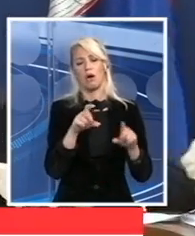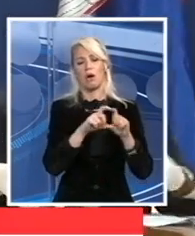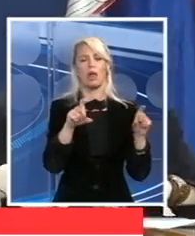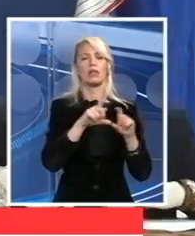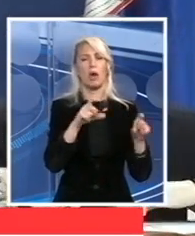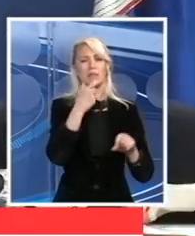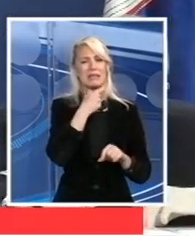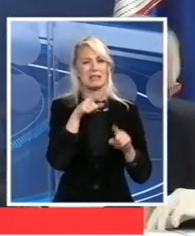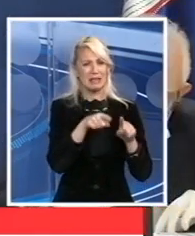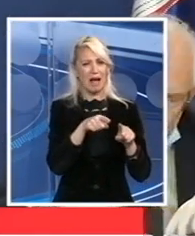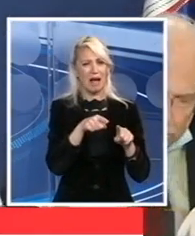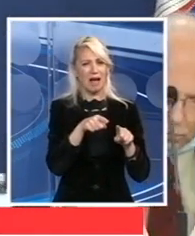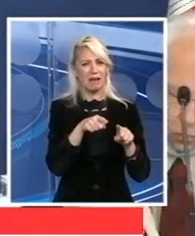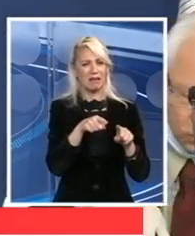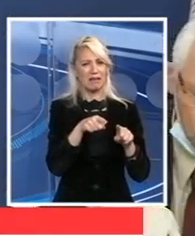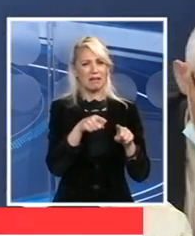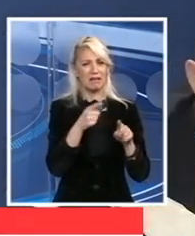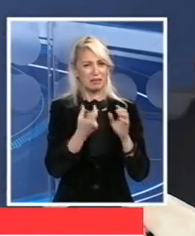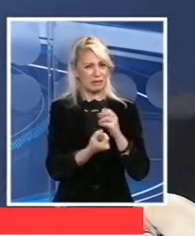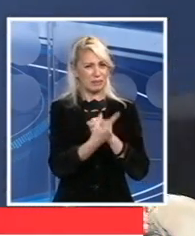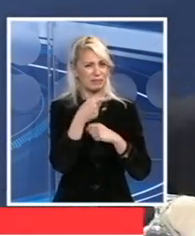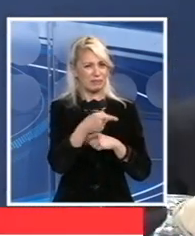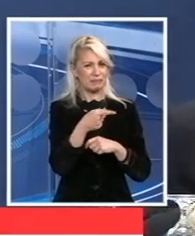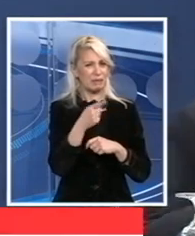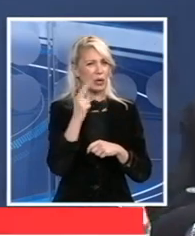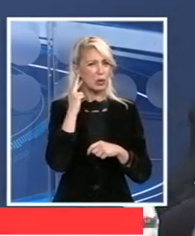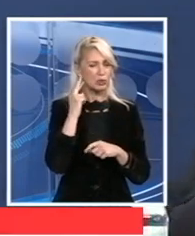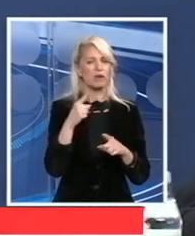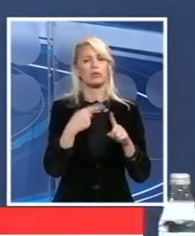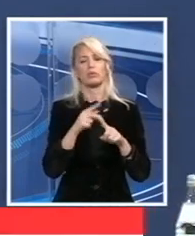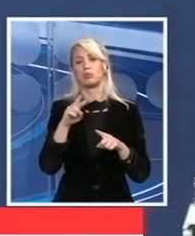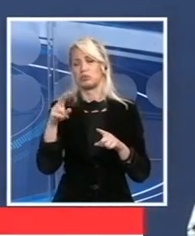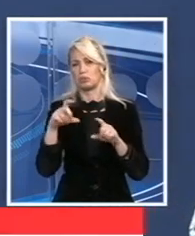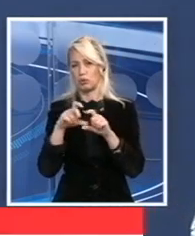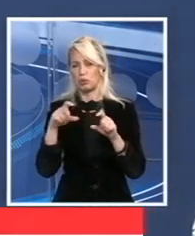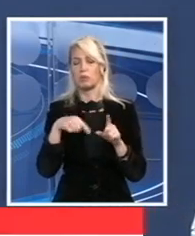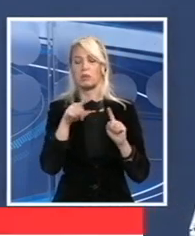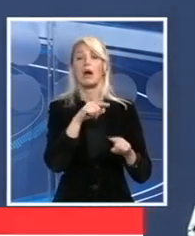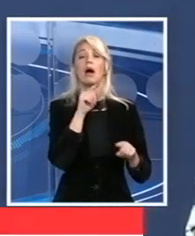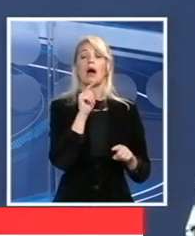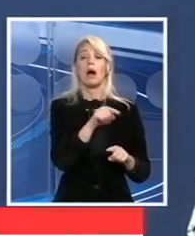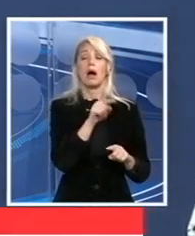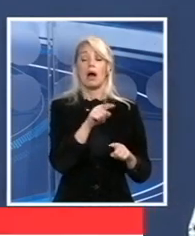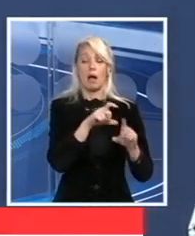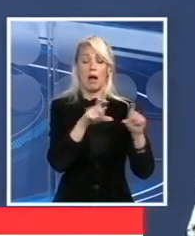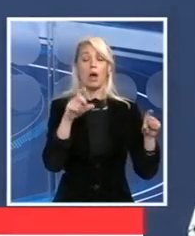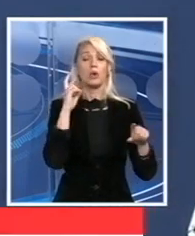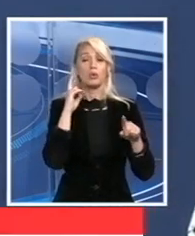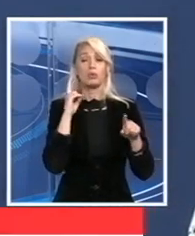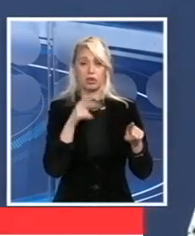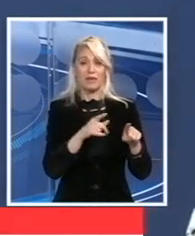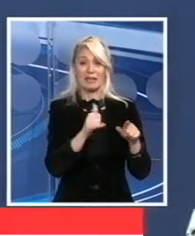smeštaj starih osoba, ustanova socijalne zaštite u Kruševcu, ona je jedna upravo od ovih ustanova koje